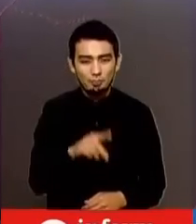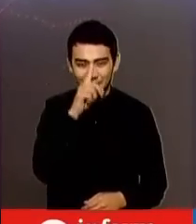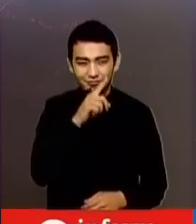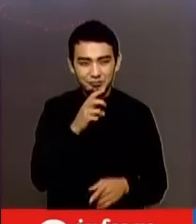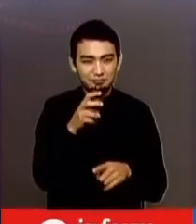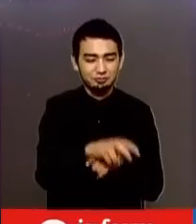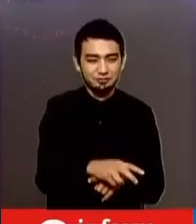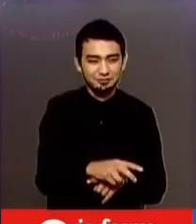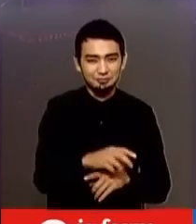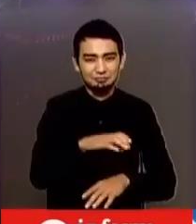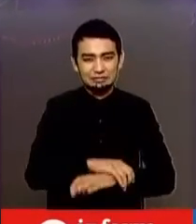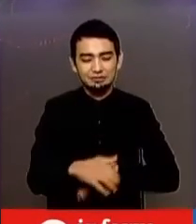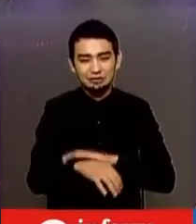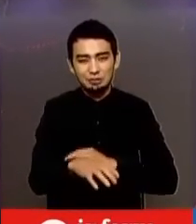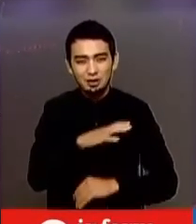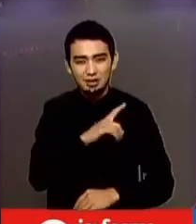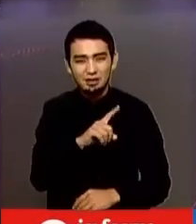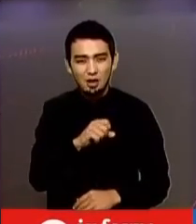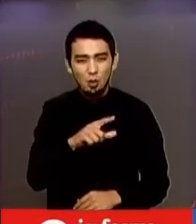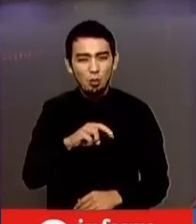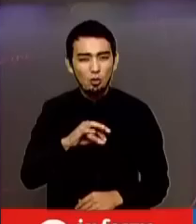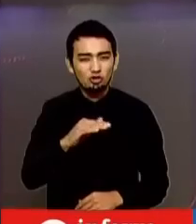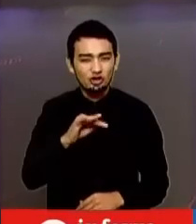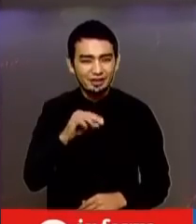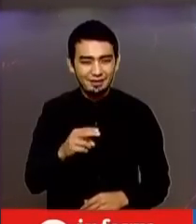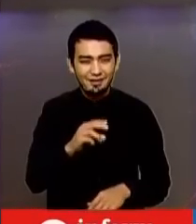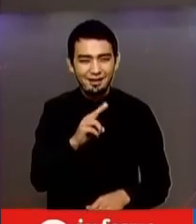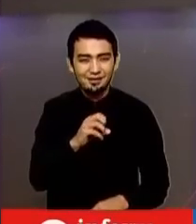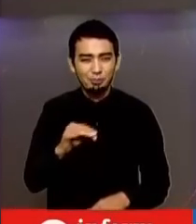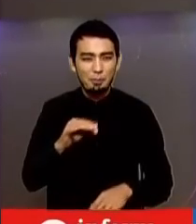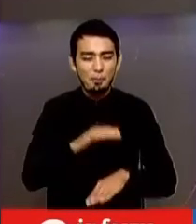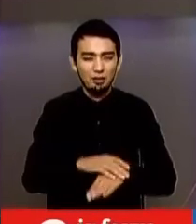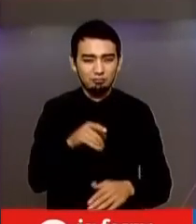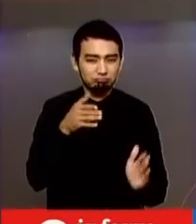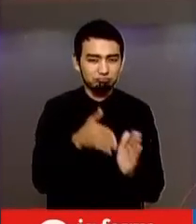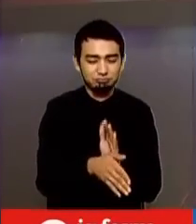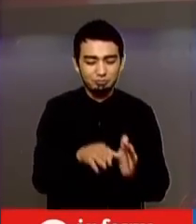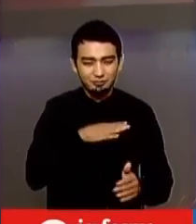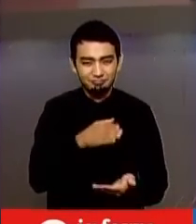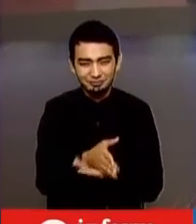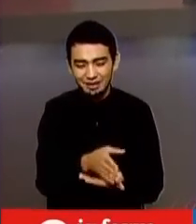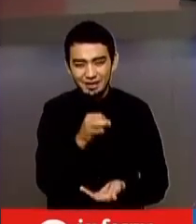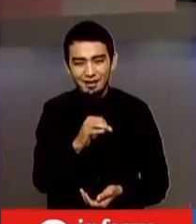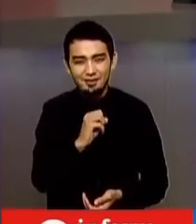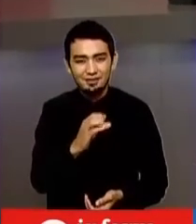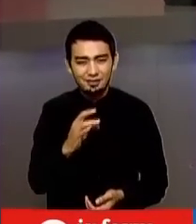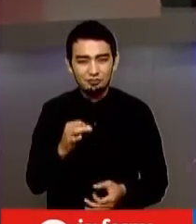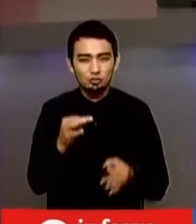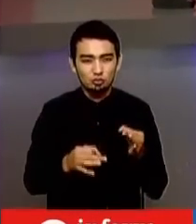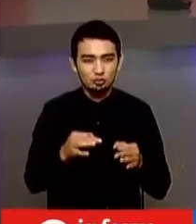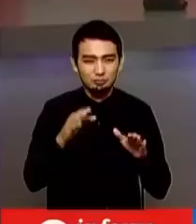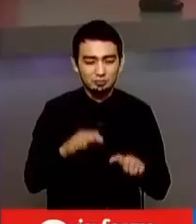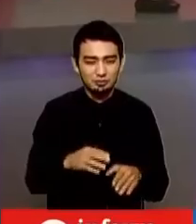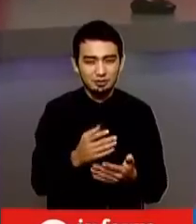захватил заложников в Каспи-банке. Сегодня в специализированном международном суде Астаны прошли прения